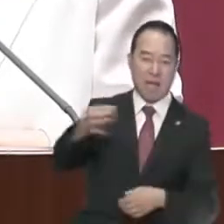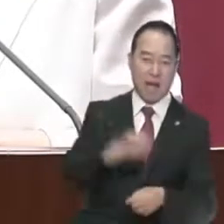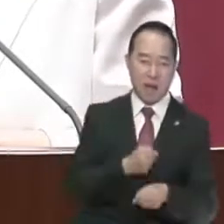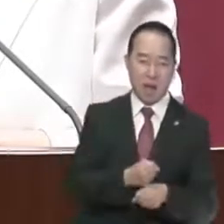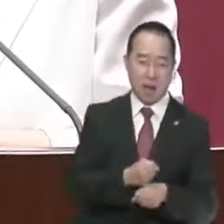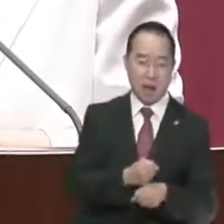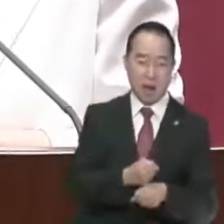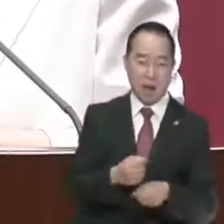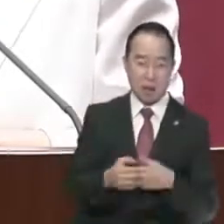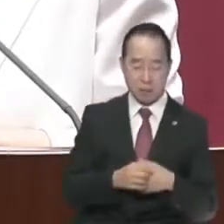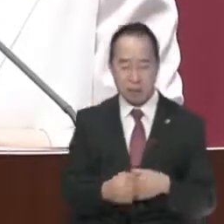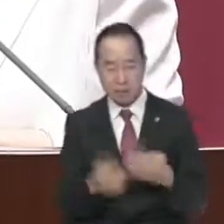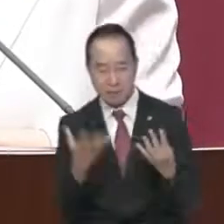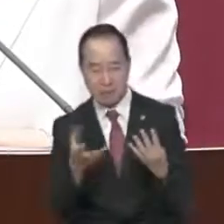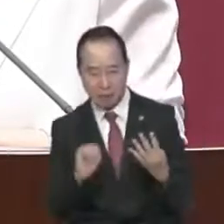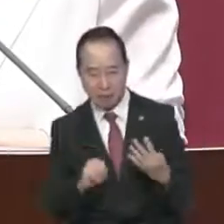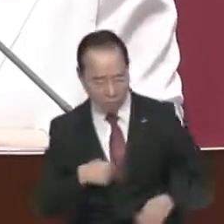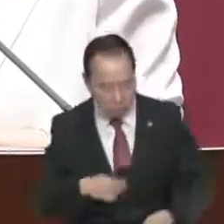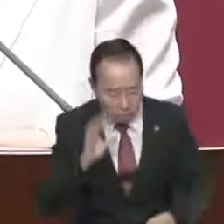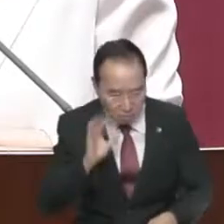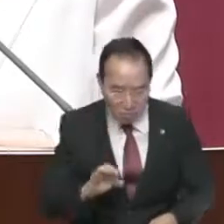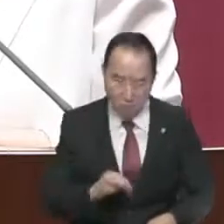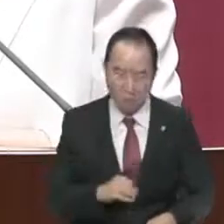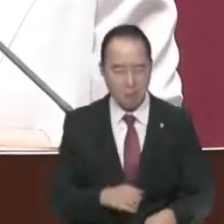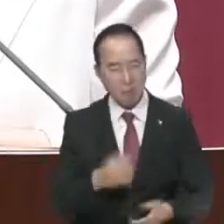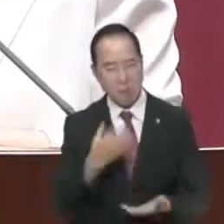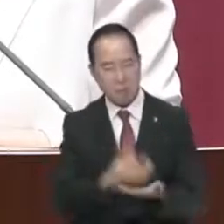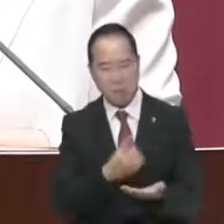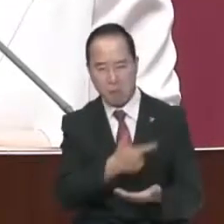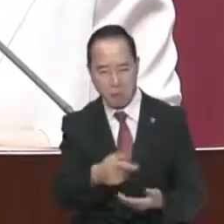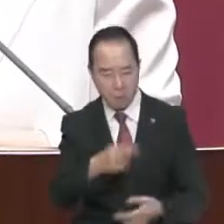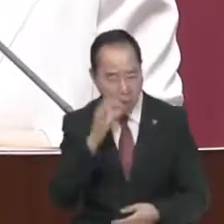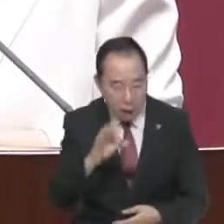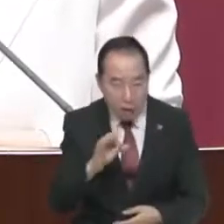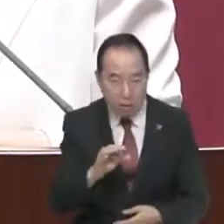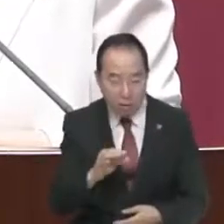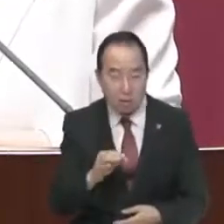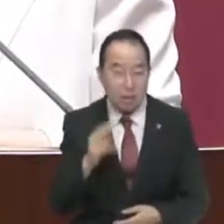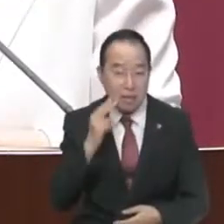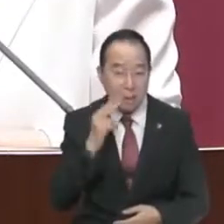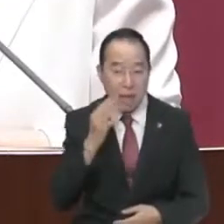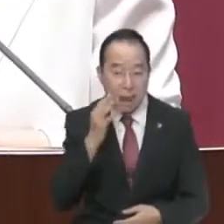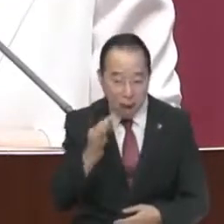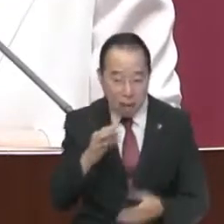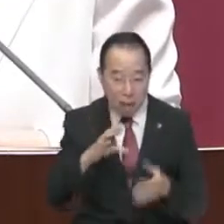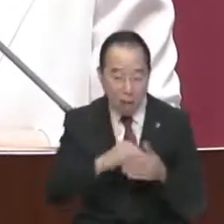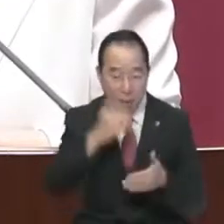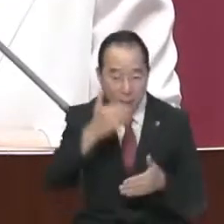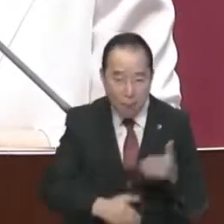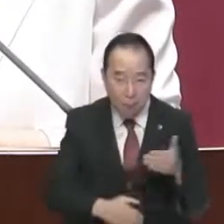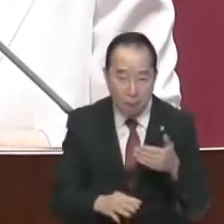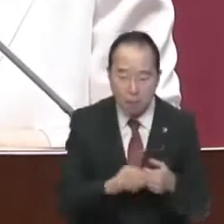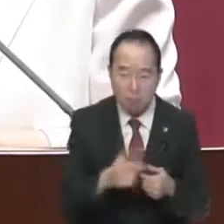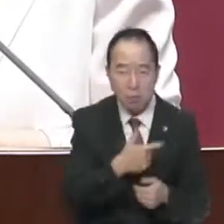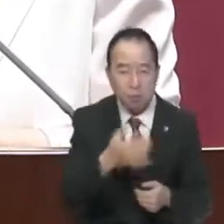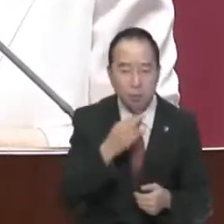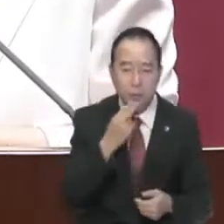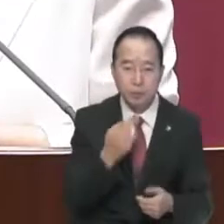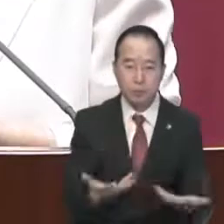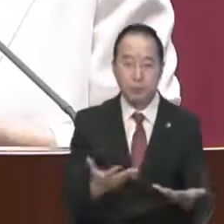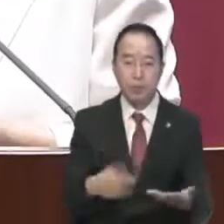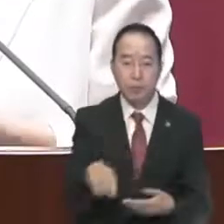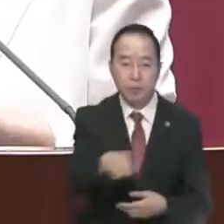하면 겉으로는 굉장히 두텁게 큰 기준으로 지원하는 것처럼 보이지만 사실 이번 코로나로 피해를 입은 편의점주 상당수가